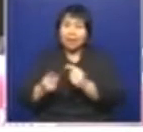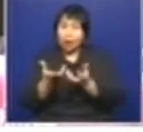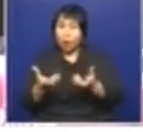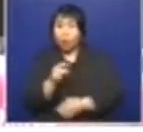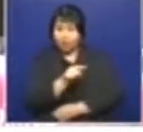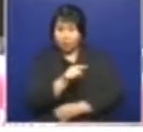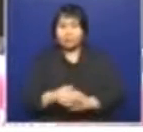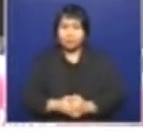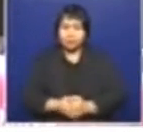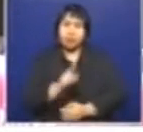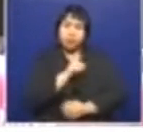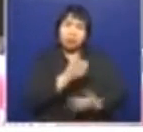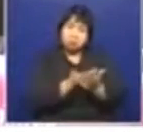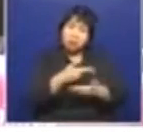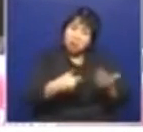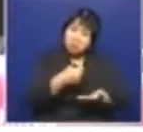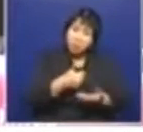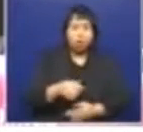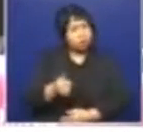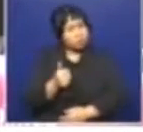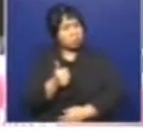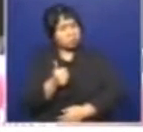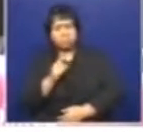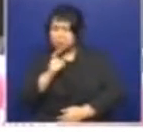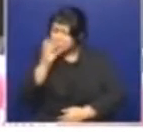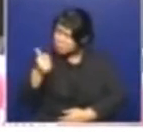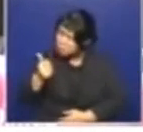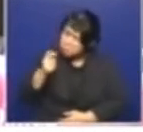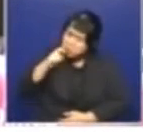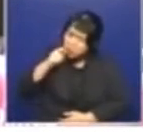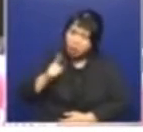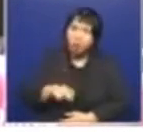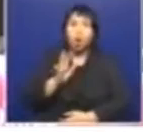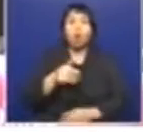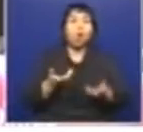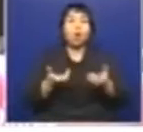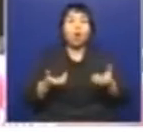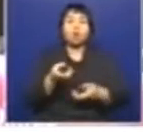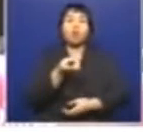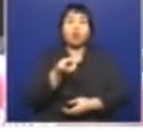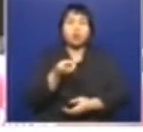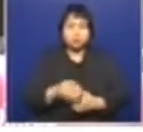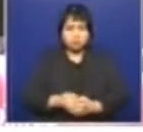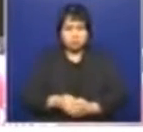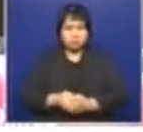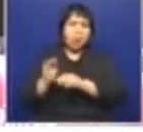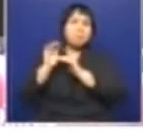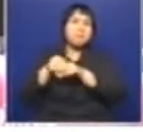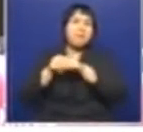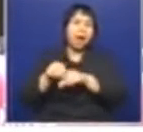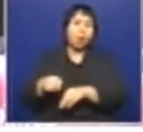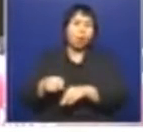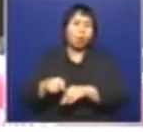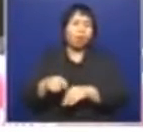ถามเขาราคาดีไหมดีโอ้ทำไมมันดีอิจฉาจังเพราะมันไม่มีขายมะพร้าวมันแรงเพราะฉ